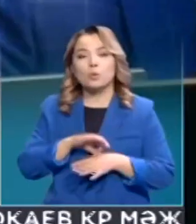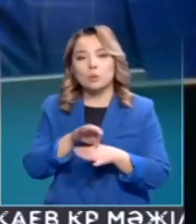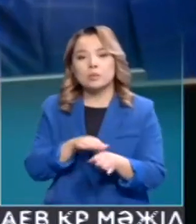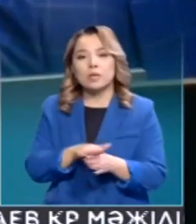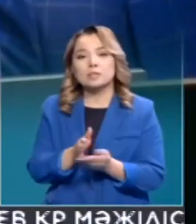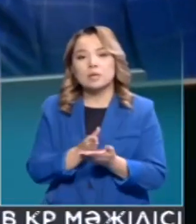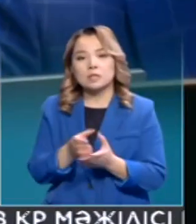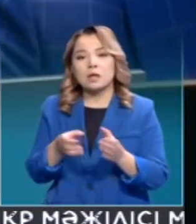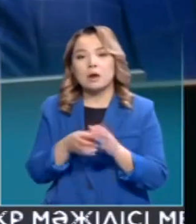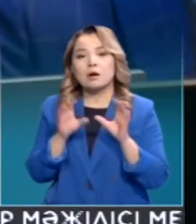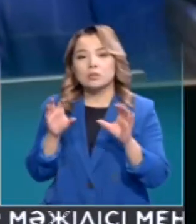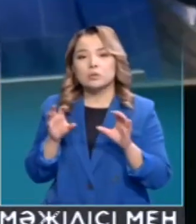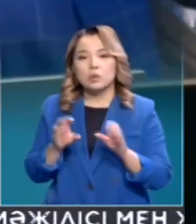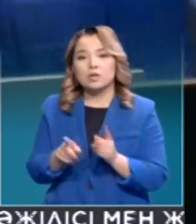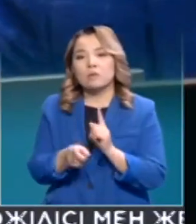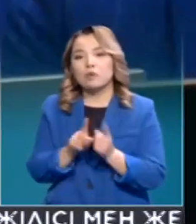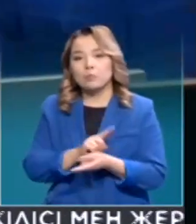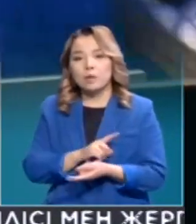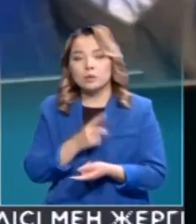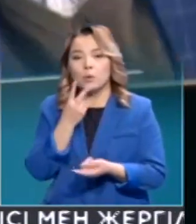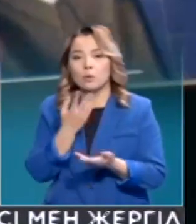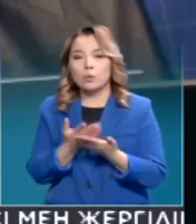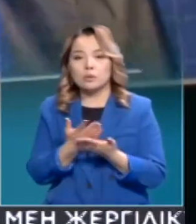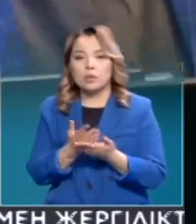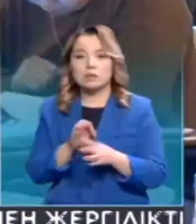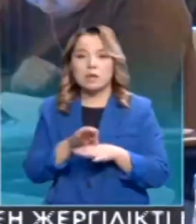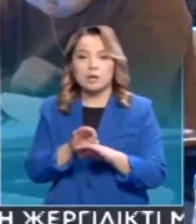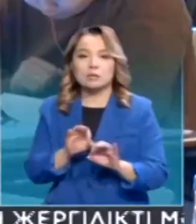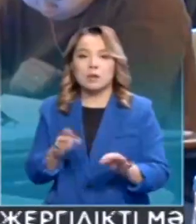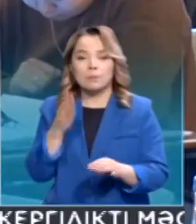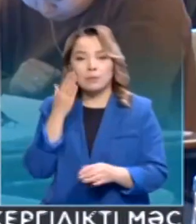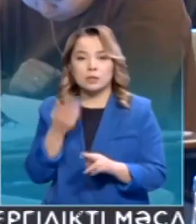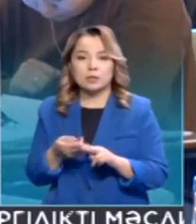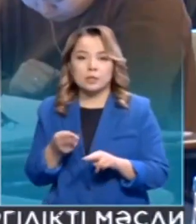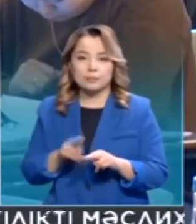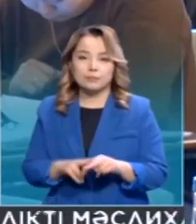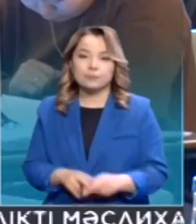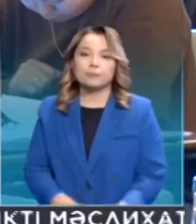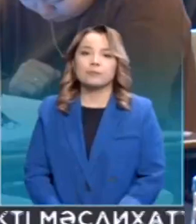саяси конституциялық реформаларының көрінісі деген пікірде.